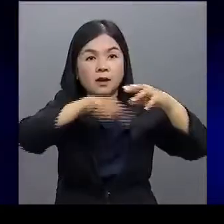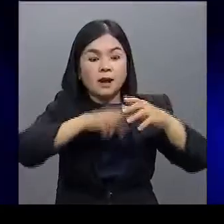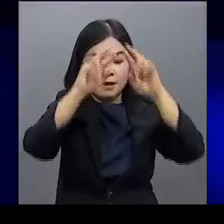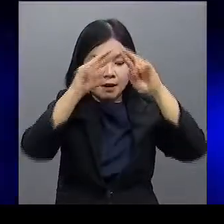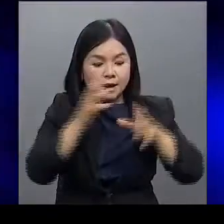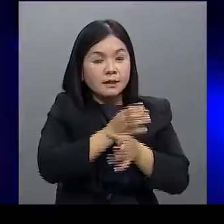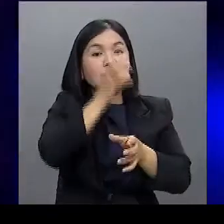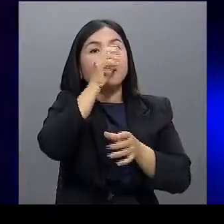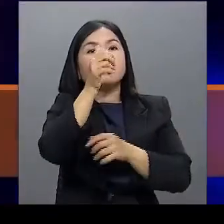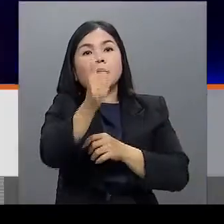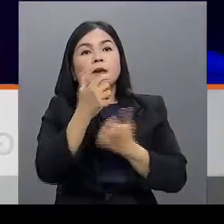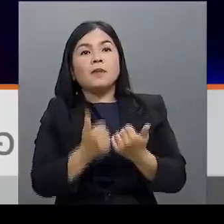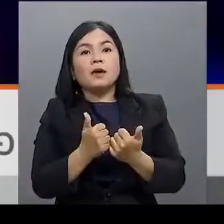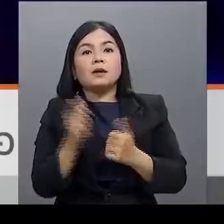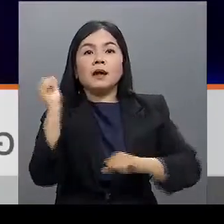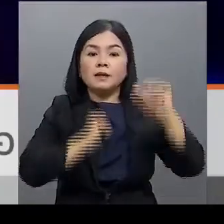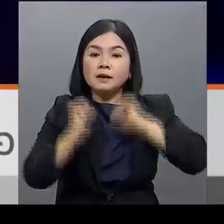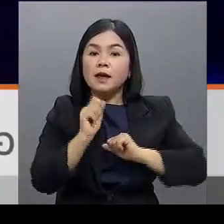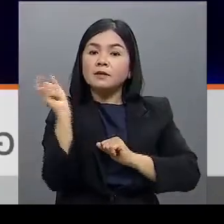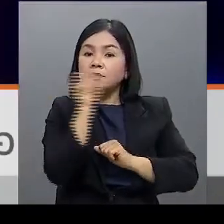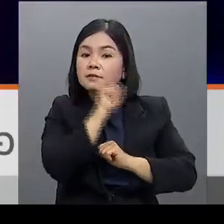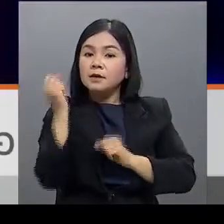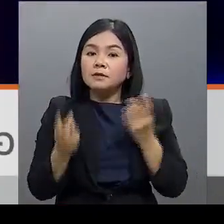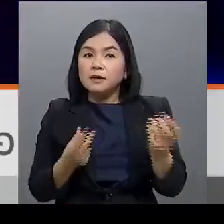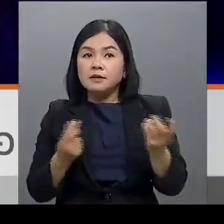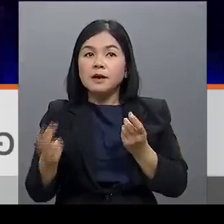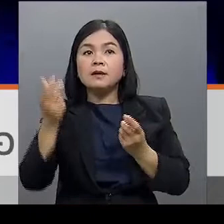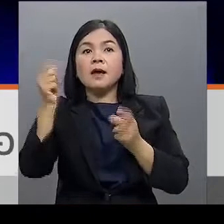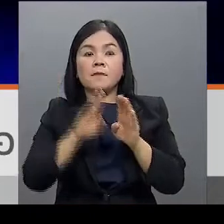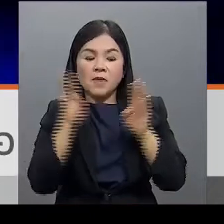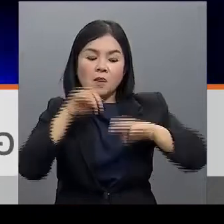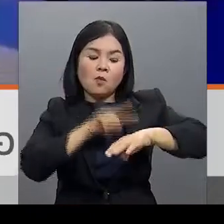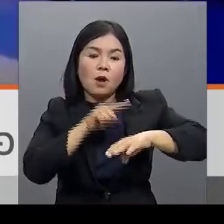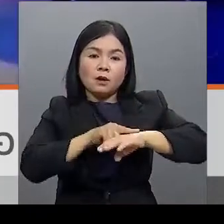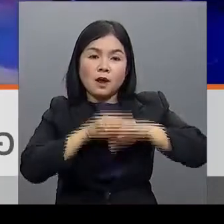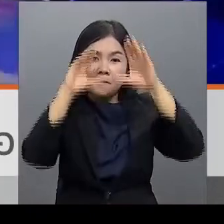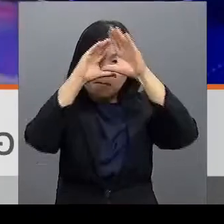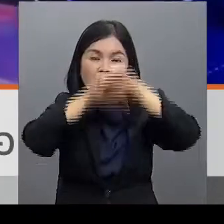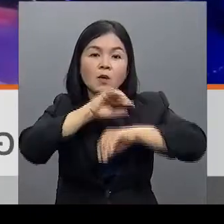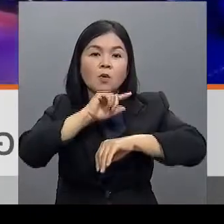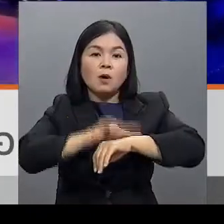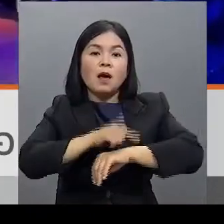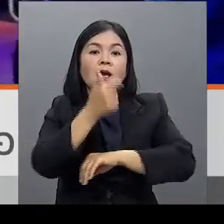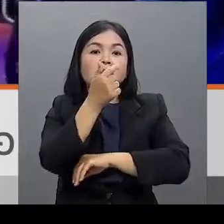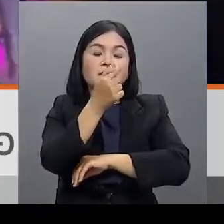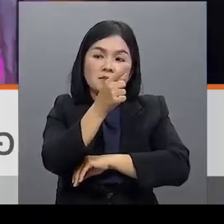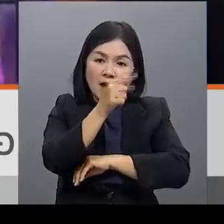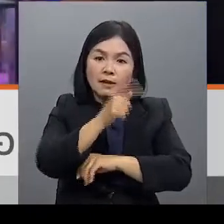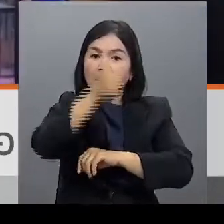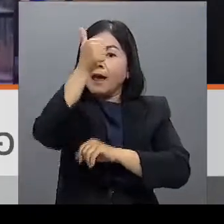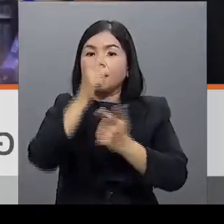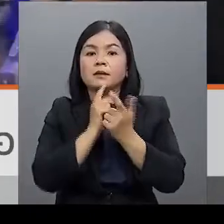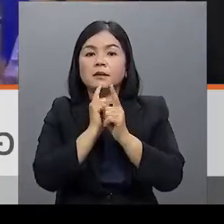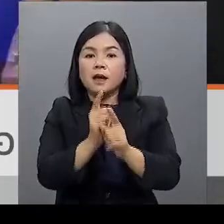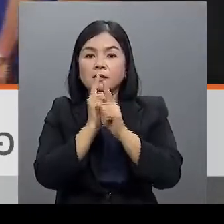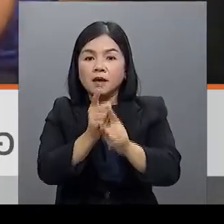ตให้มีดนตรีและการแสดงได้แล้วก็เปิดได้จนถึง23นาฬิกานะคะแต่ว่าต้องปฏิบัติตามมาตรการควบคุมโร